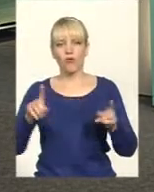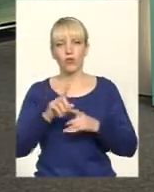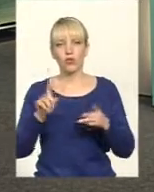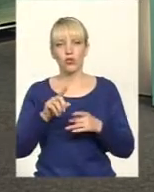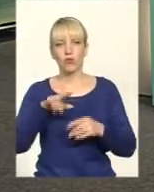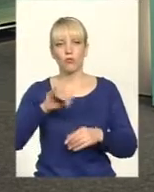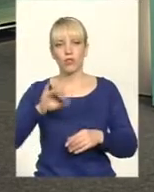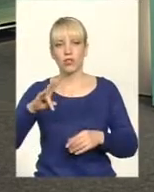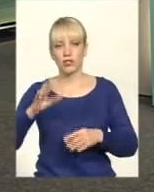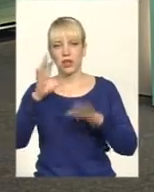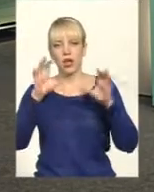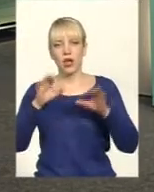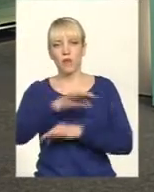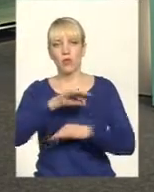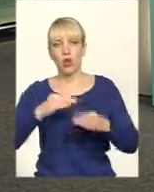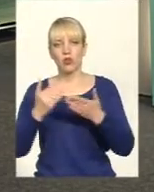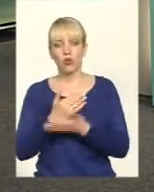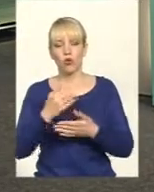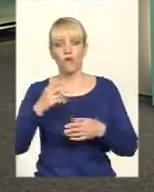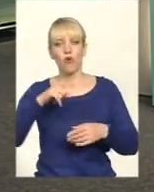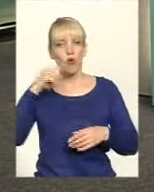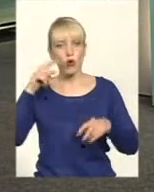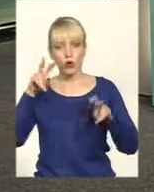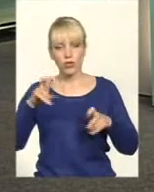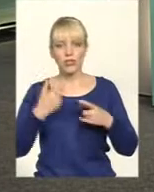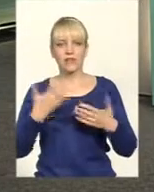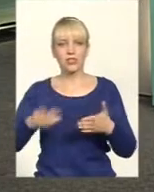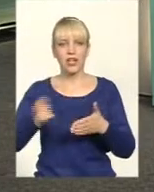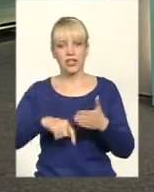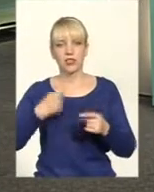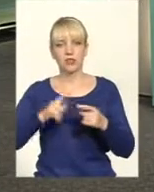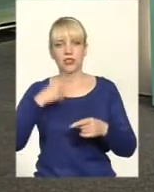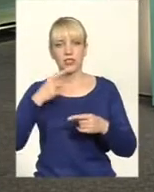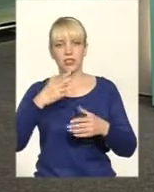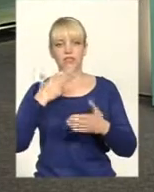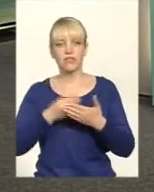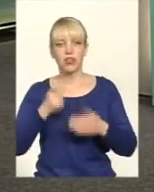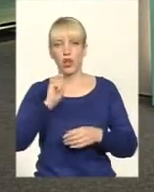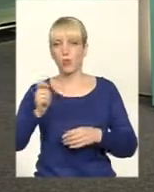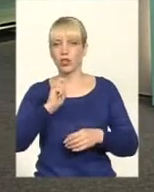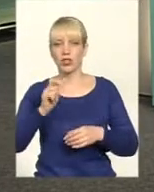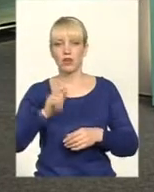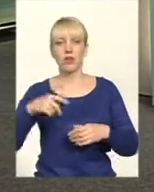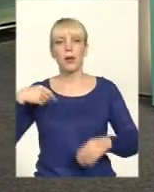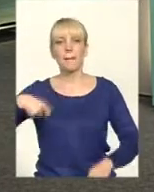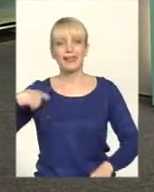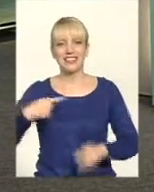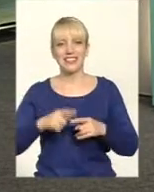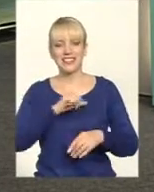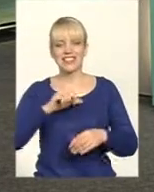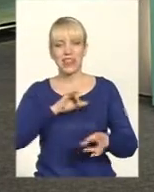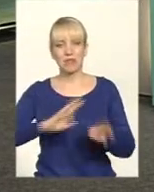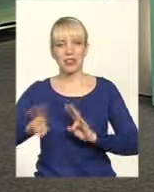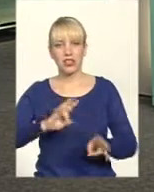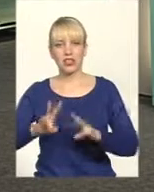проект «Новоросія» закритий. Про це вчора у своєму інтерв'ю сказав президент. Самі терористи, зокрема, так званий міністр закордонних